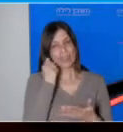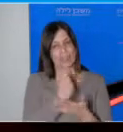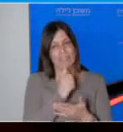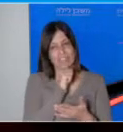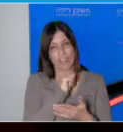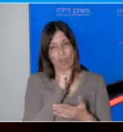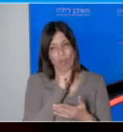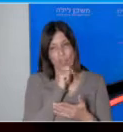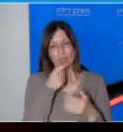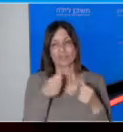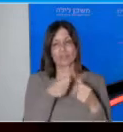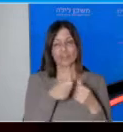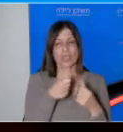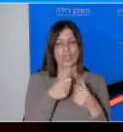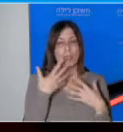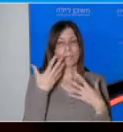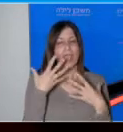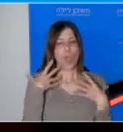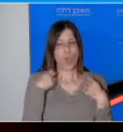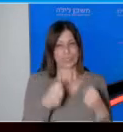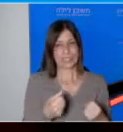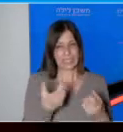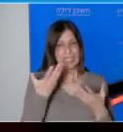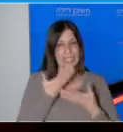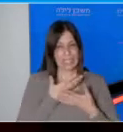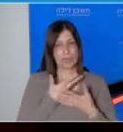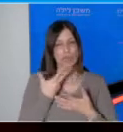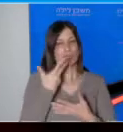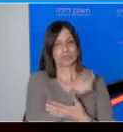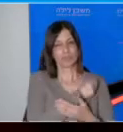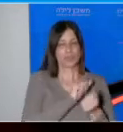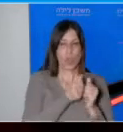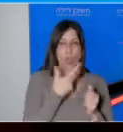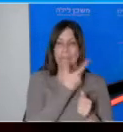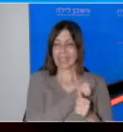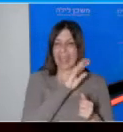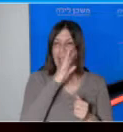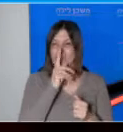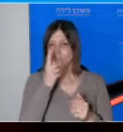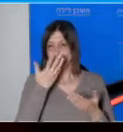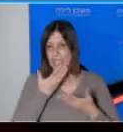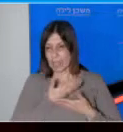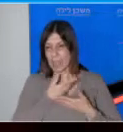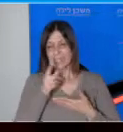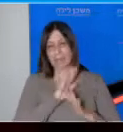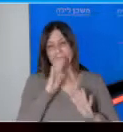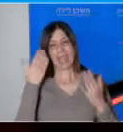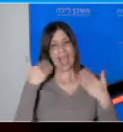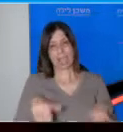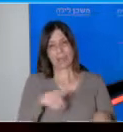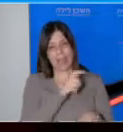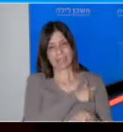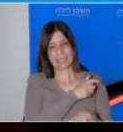ירוק. ולגבי מחוסנים שקיבלו את מנת הדחף, או מנה רביעית מי שכבר קיבל, זה כרגע ללא הגבלת